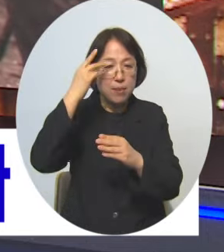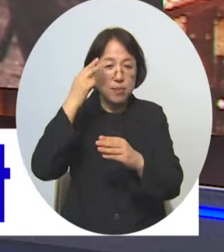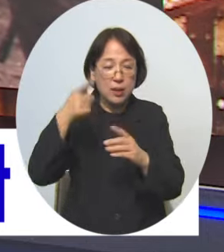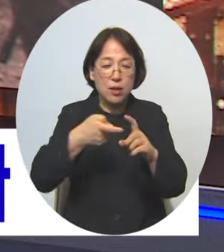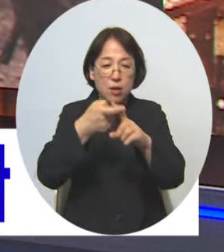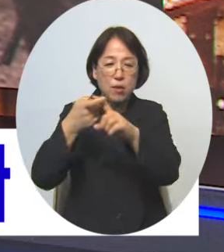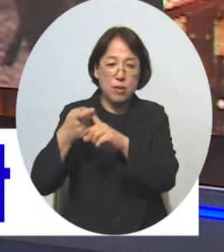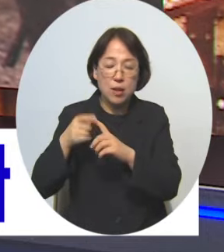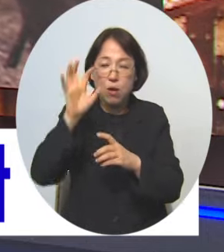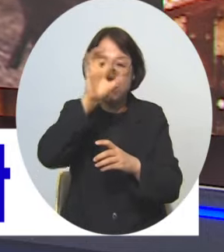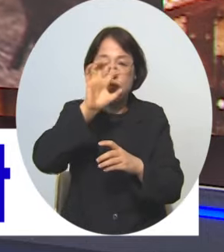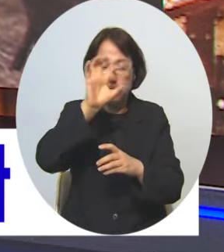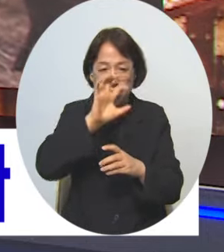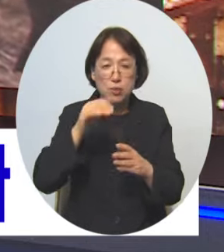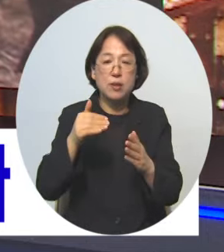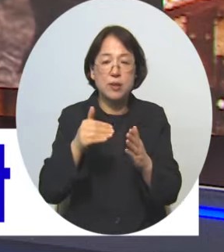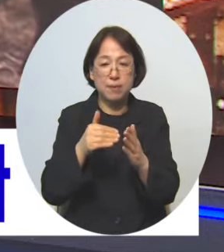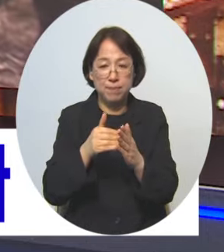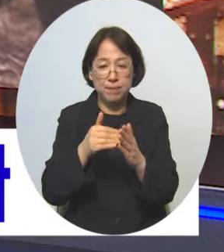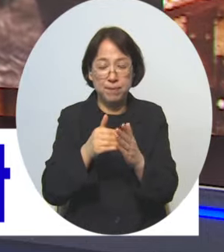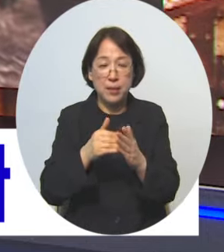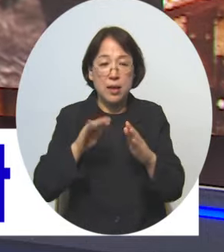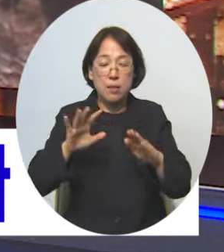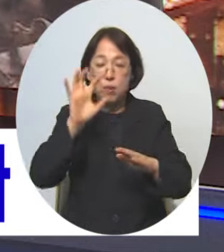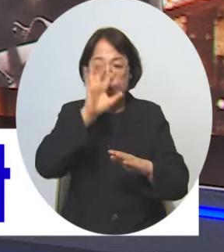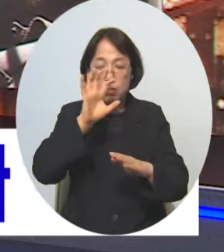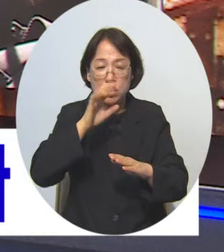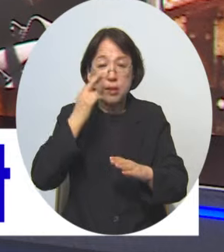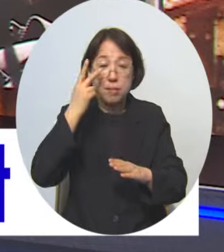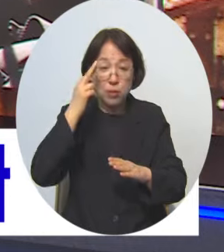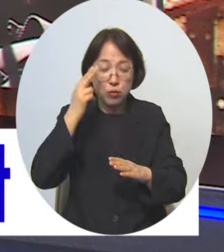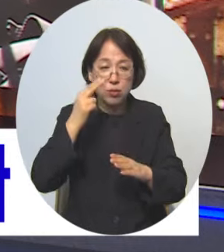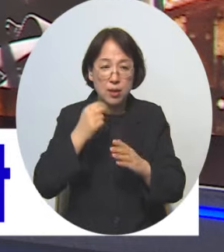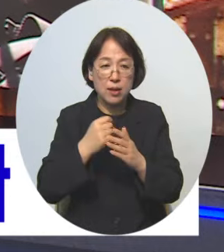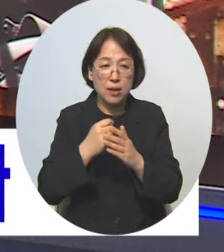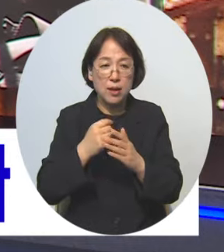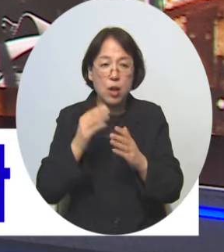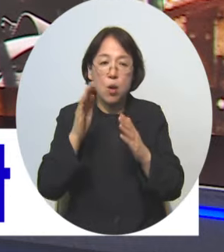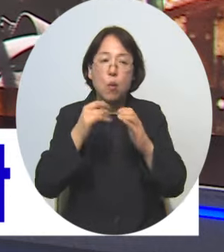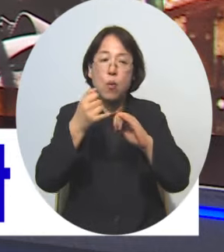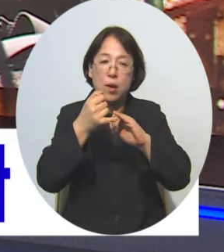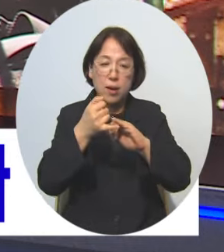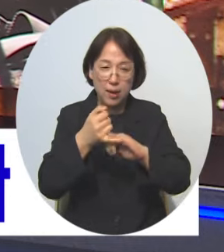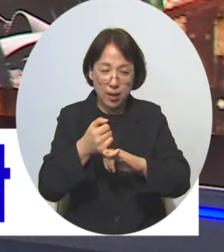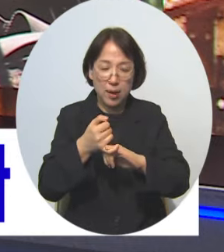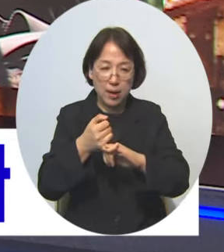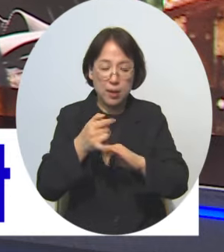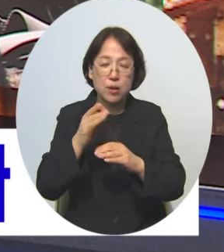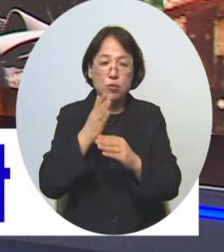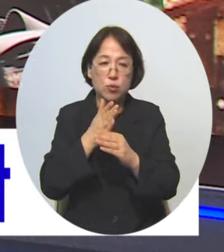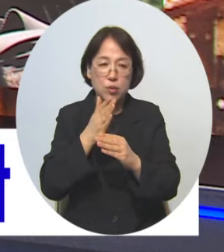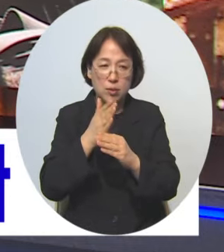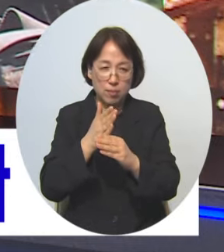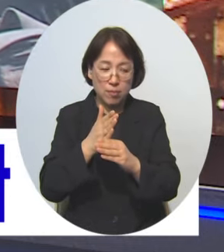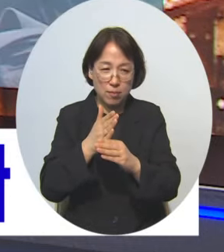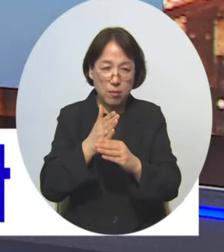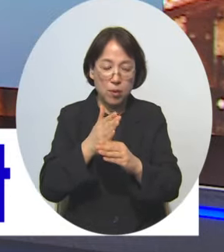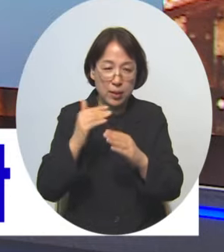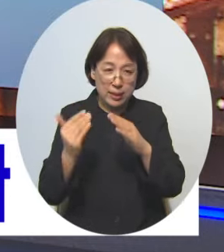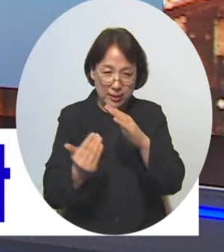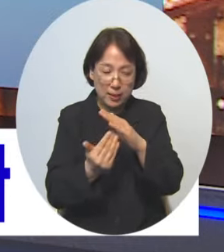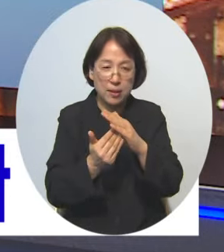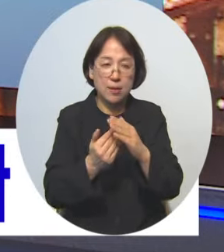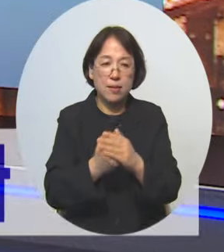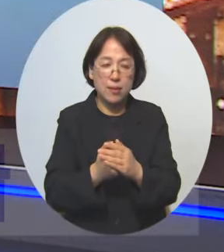실시됐습니다. 이번 훈련은 미국의 확장 억제 공약 이행과 연합 방위태세 강화에 중점을 두고 시행됐는데요. 보도에